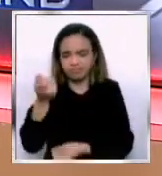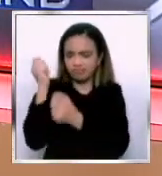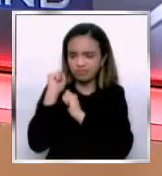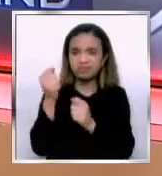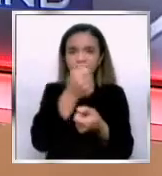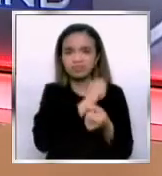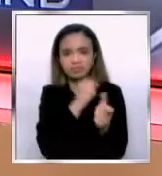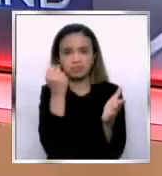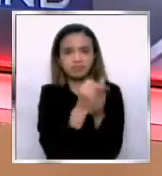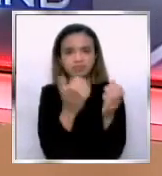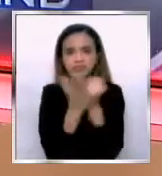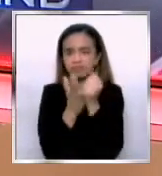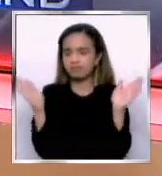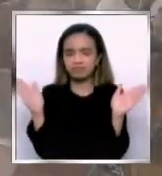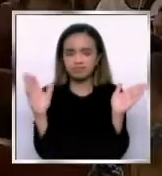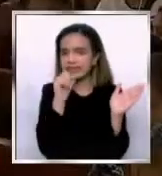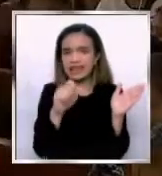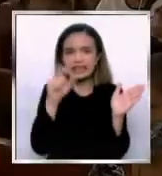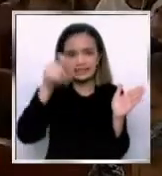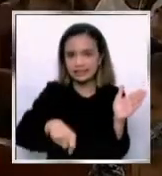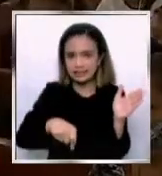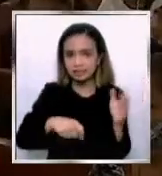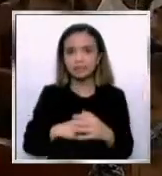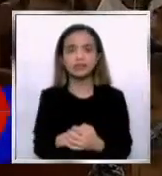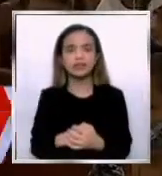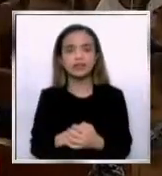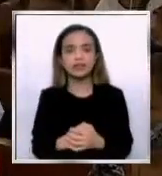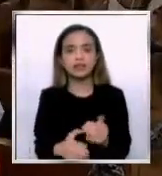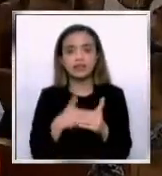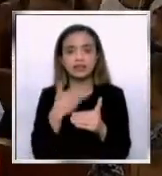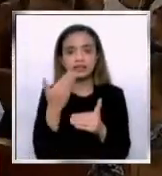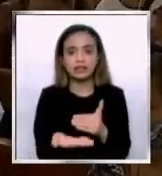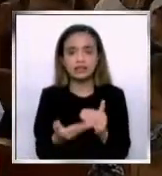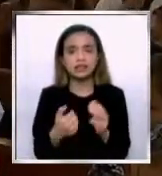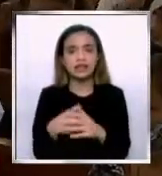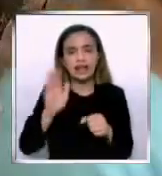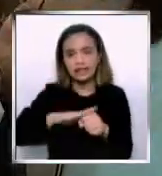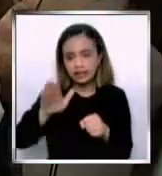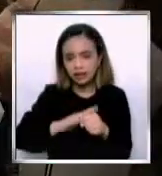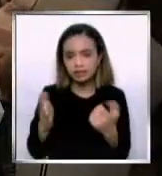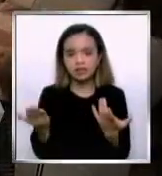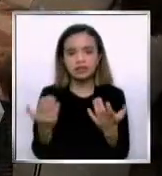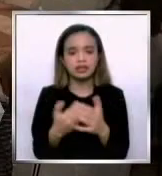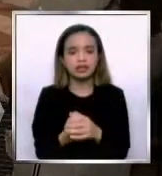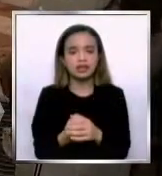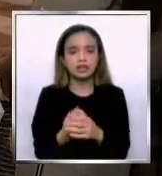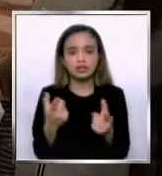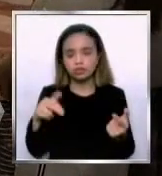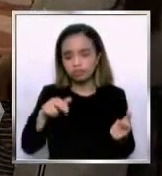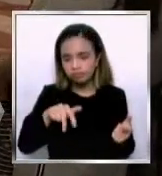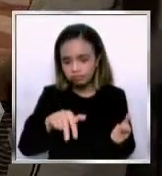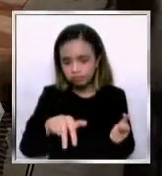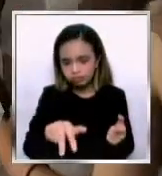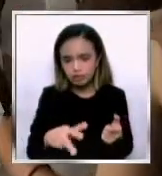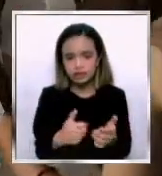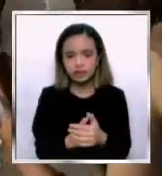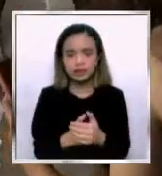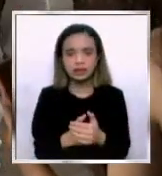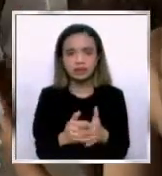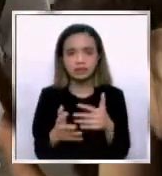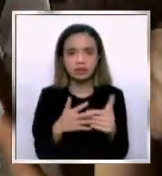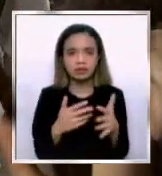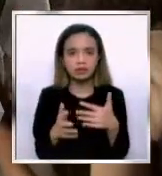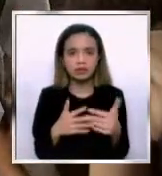krus ang pagpepenitensya. Sapat na nila mag-ayuno, mag-abstinence at maglakad habang ginagawa ang daan ng krus o via